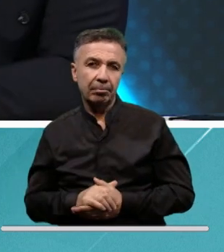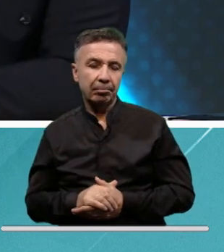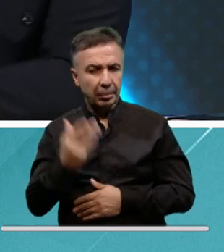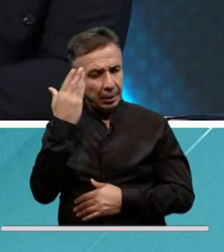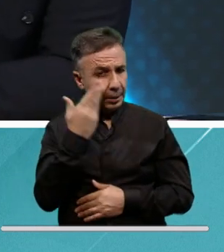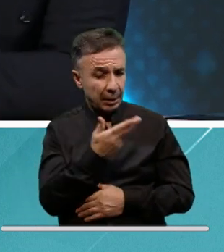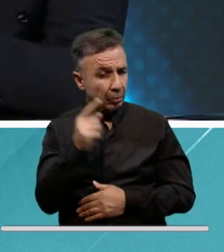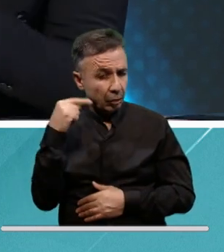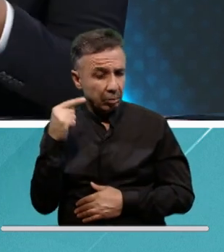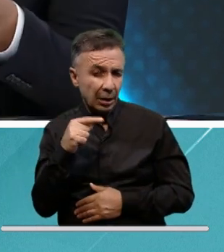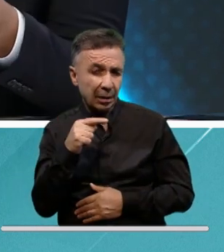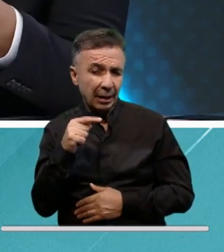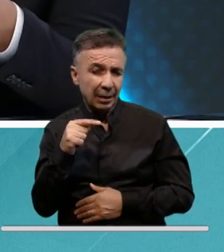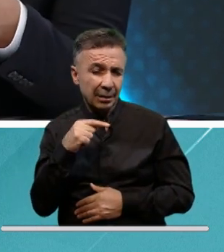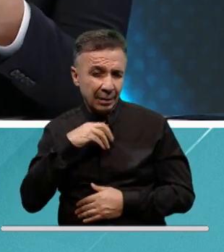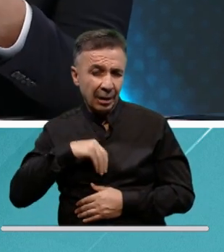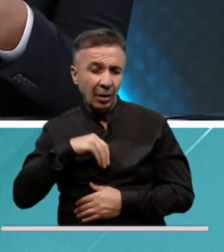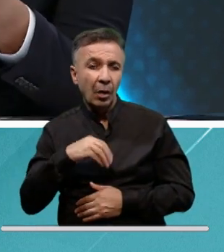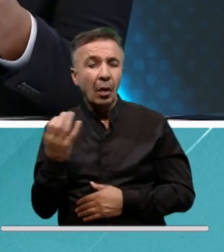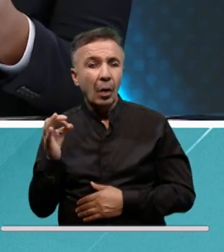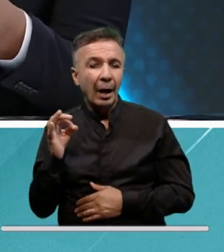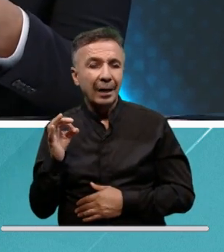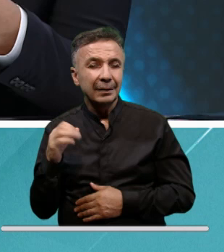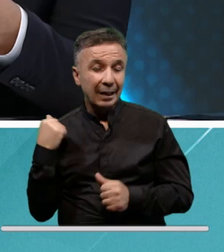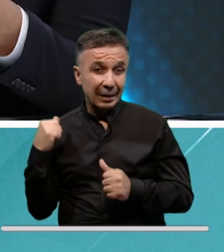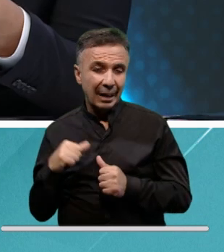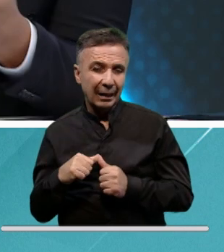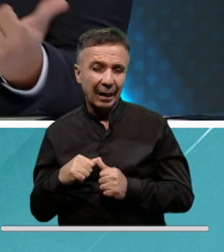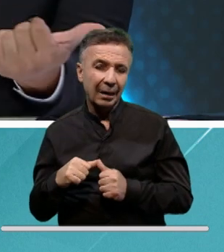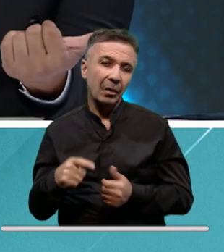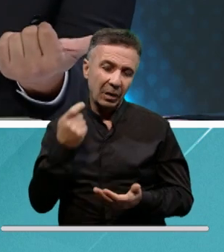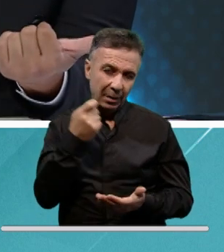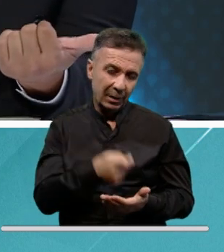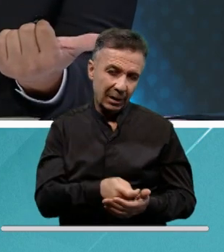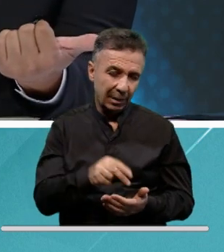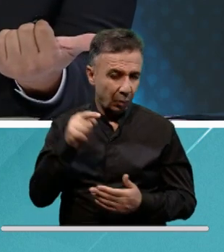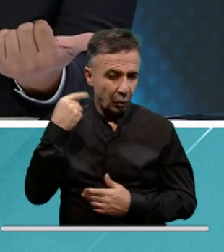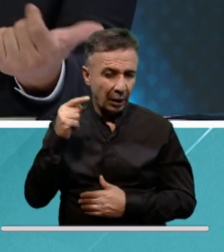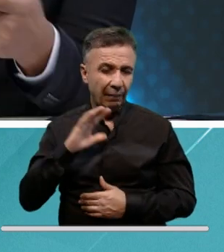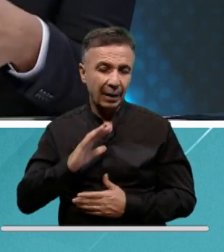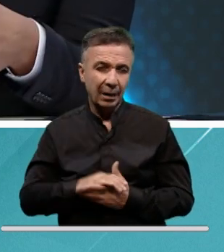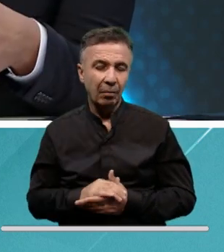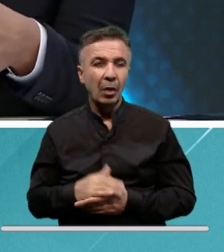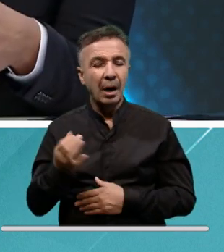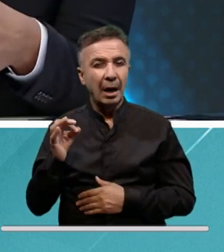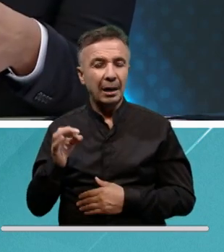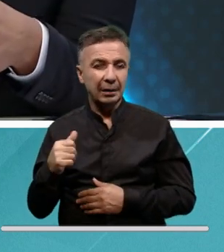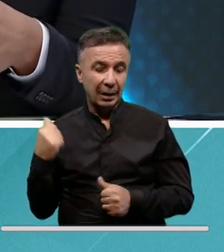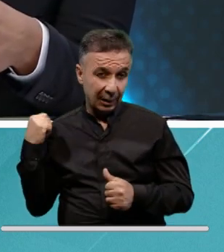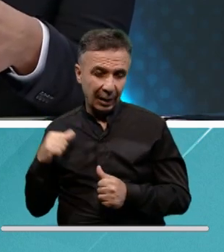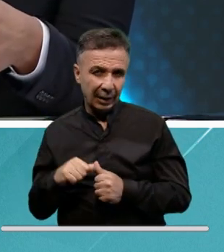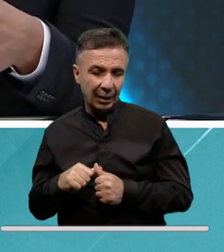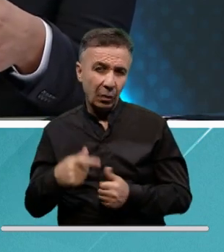Sanki o altınlar geri ödenecekmi mantığıyla verilen durumlar da var Nermin Hanım da diyor ki biz bu altınları geri ödemek için